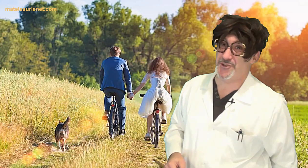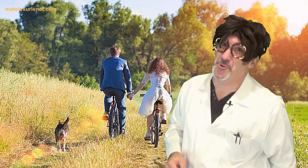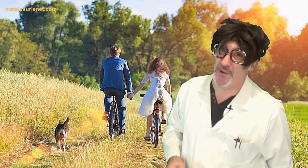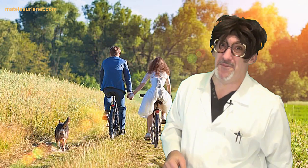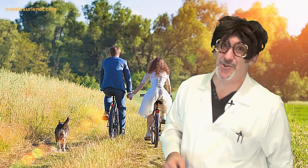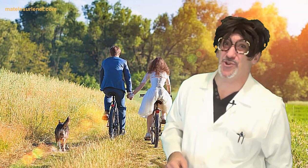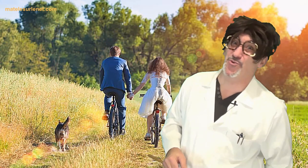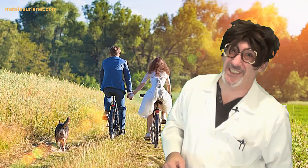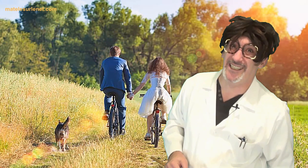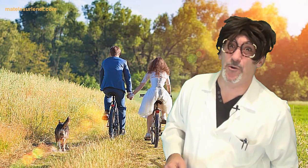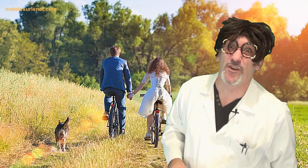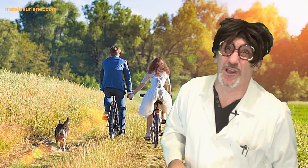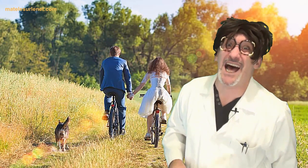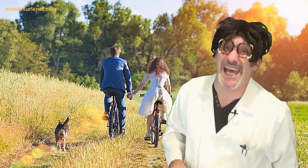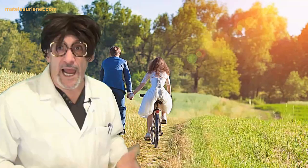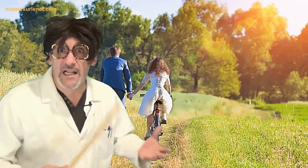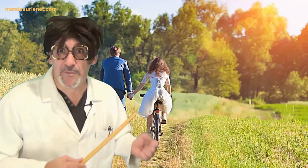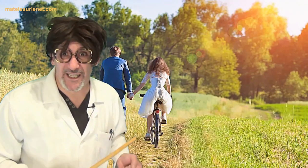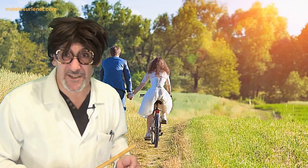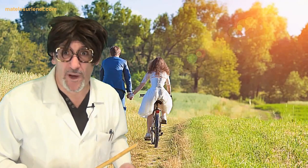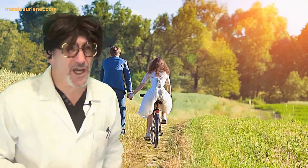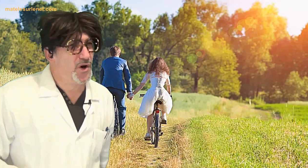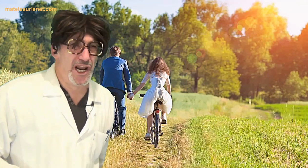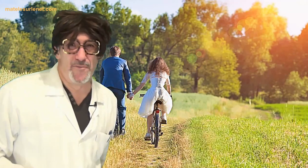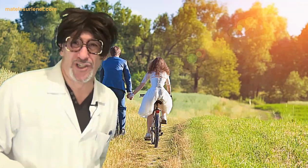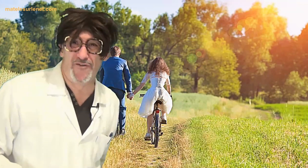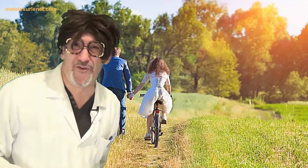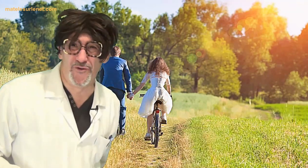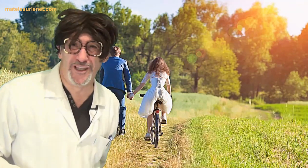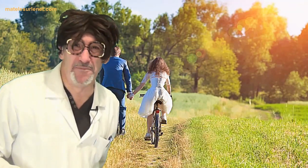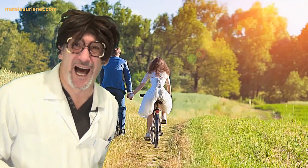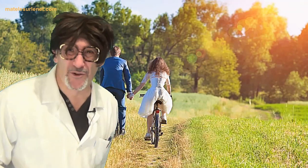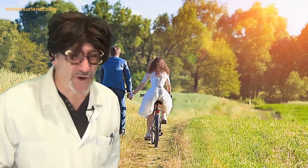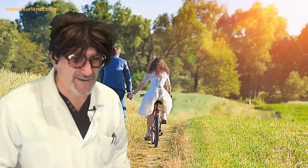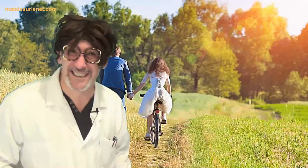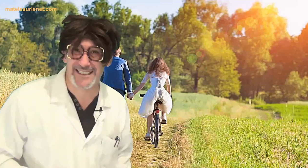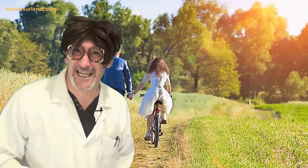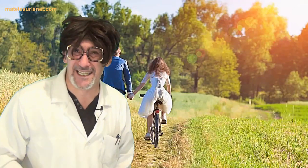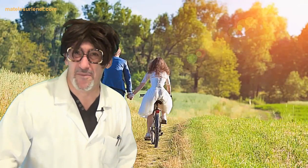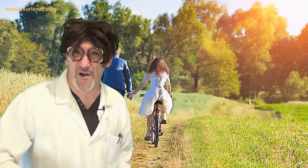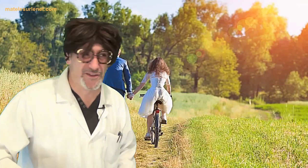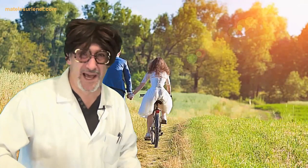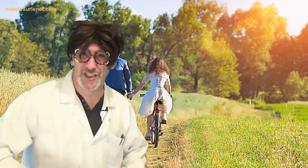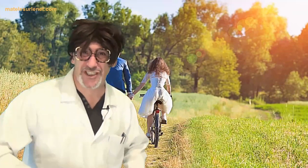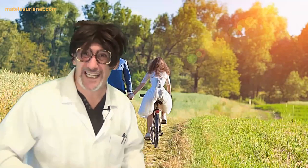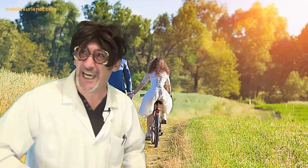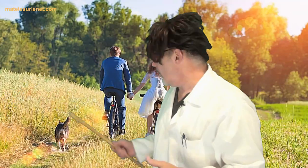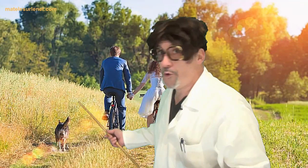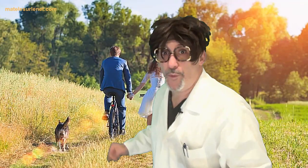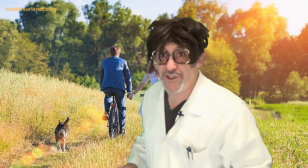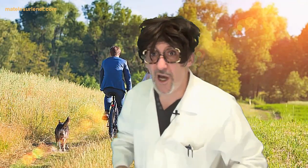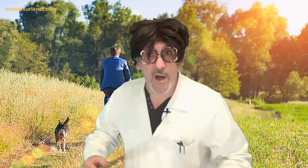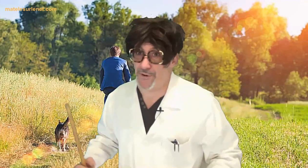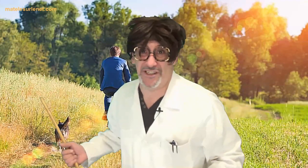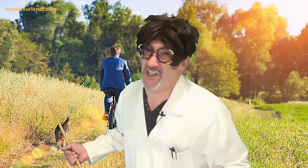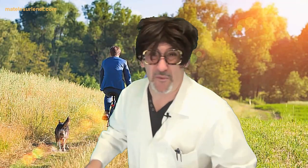ça me fait super mal, je suis tout irrité au niveau de l'arrêt. » Elle dit peut-être à son mari « Oh là là, et moi j'ai la foufoute qui me gratouille avec cette selle qui me rentre dans la schneck. »